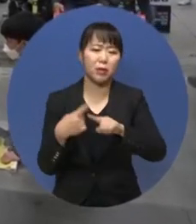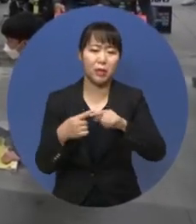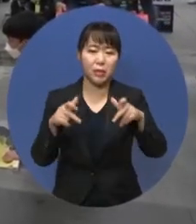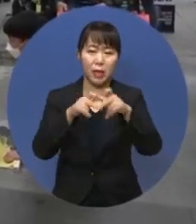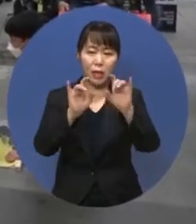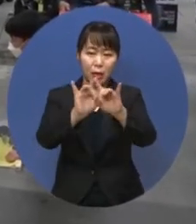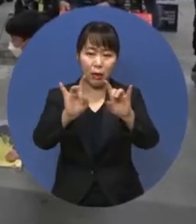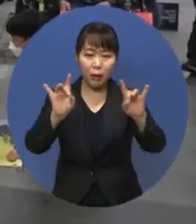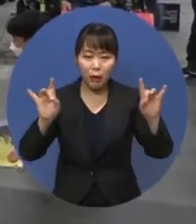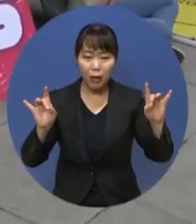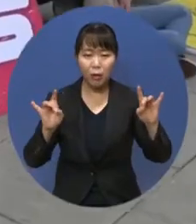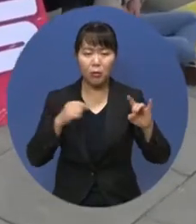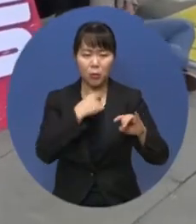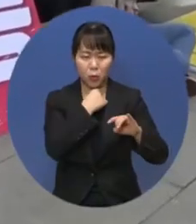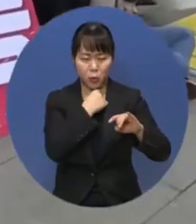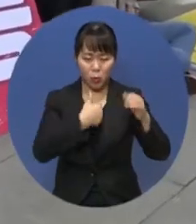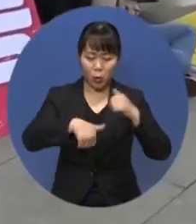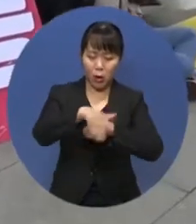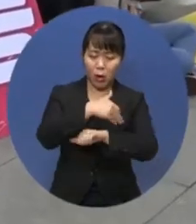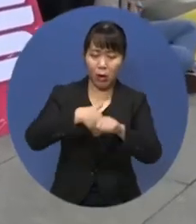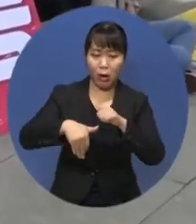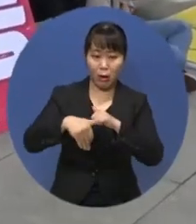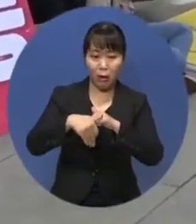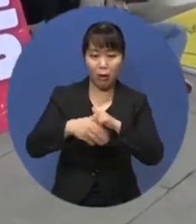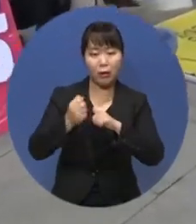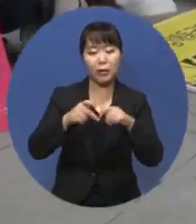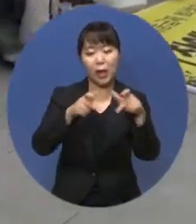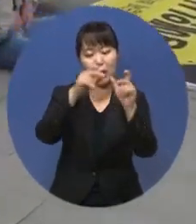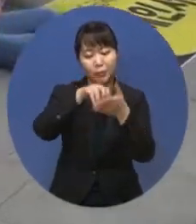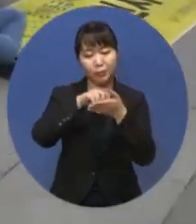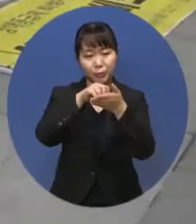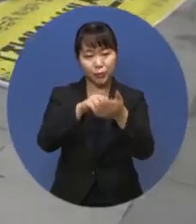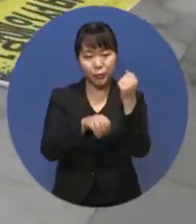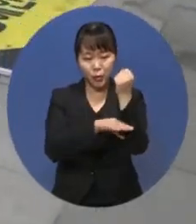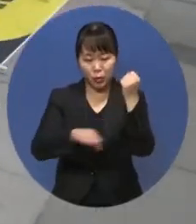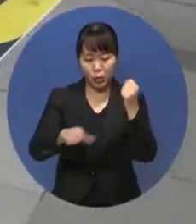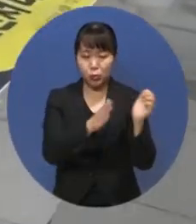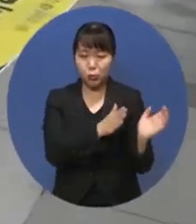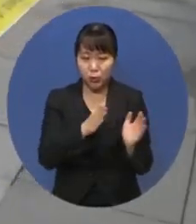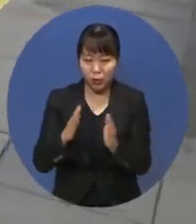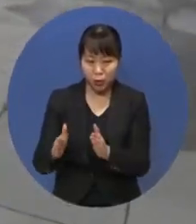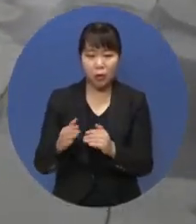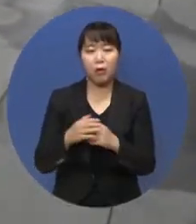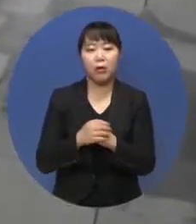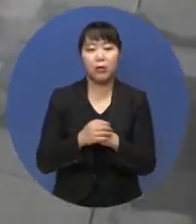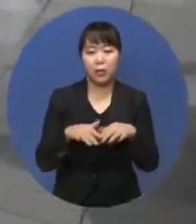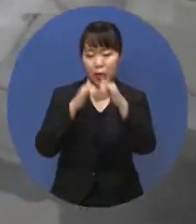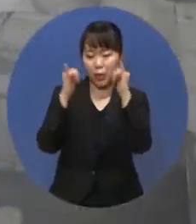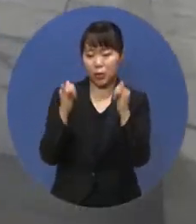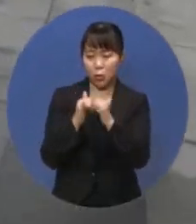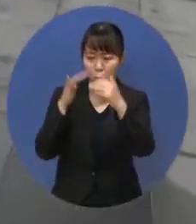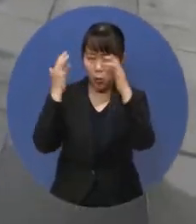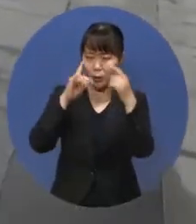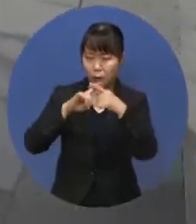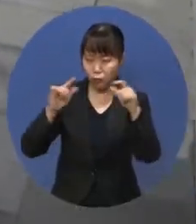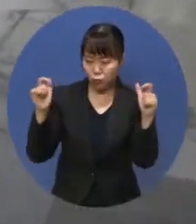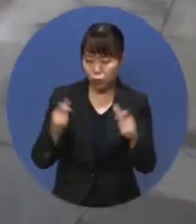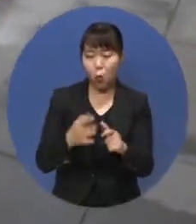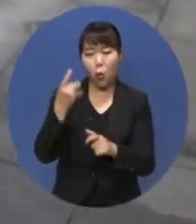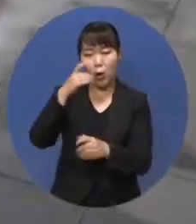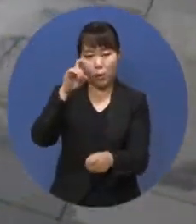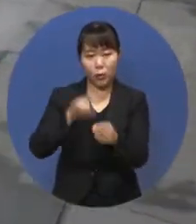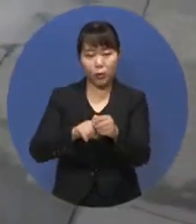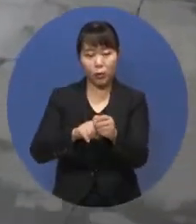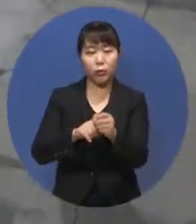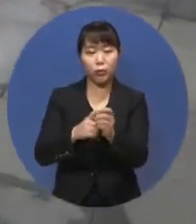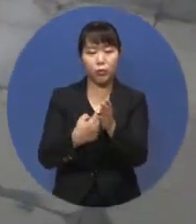장애인 개개인의 욕구와 환경을 고려한 장애인 등록 기준을 만들어 사회적 혼란을 줄이고 본래의 취지를